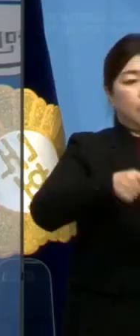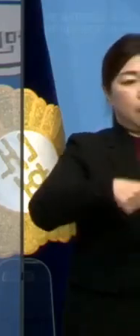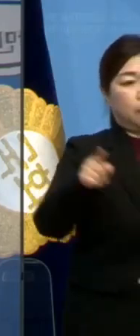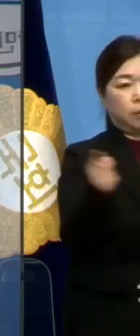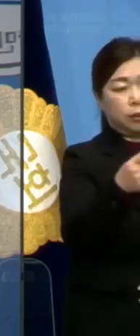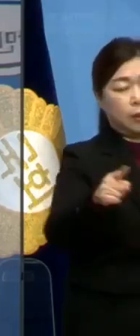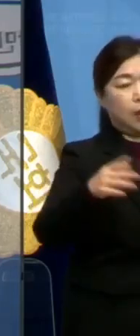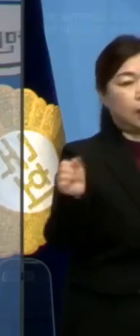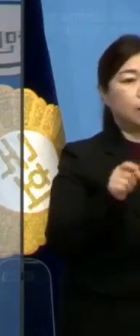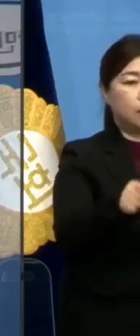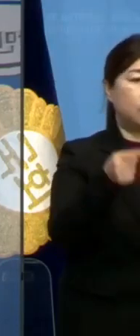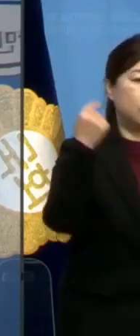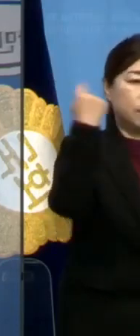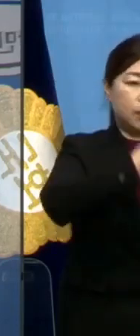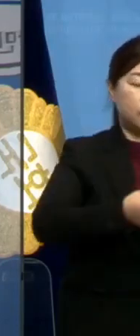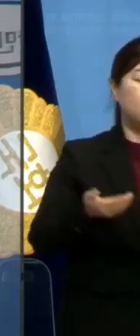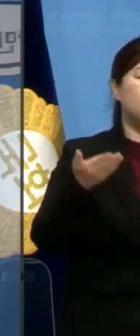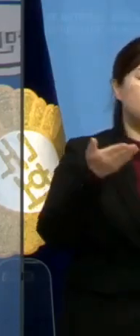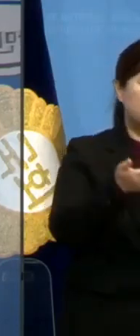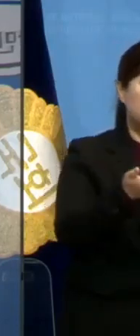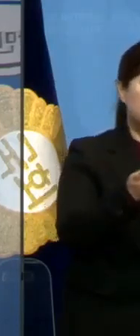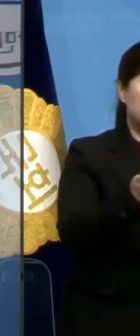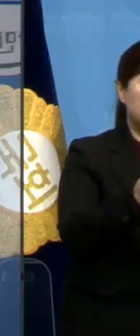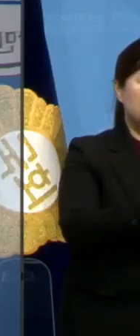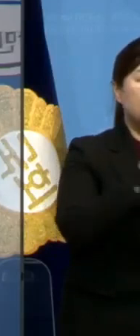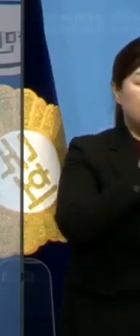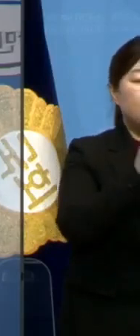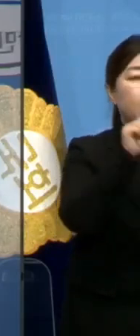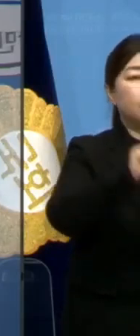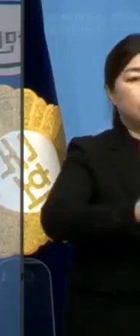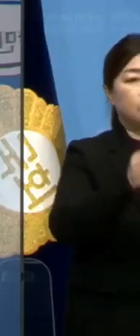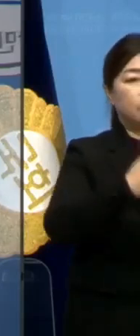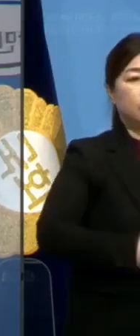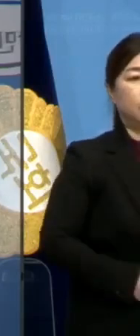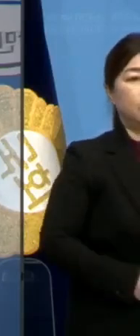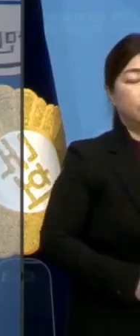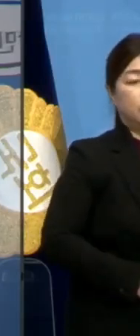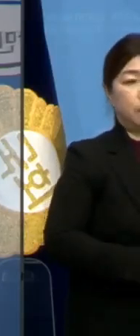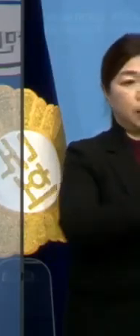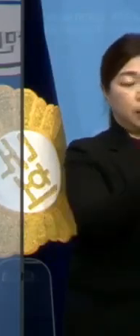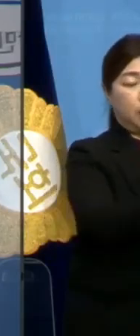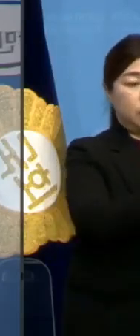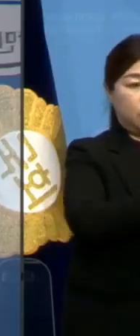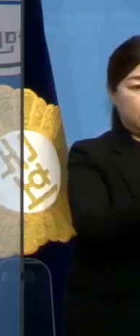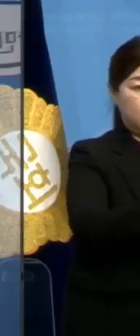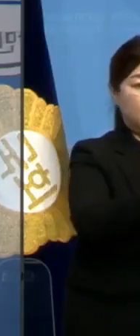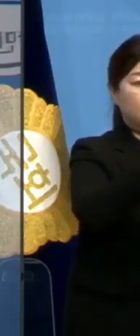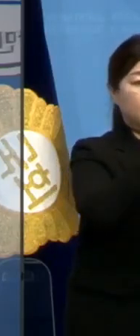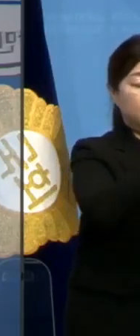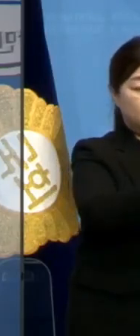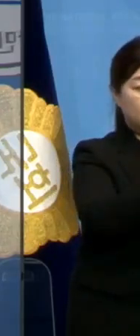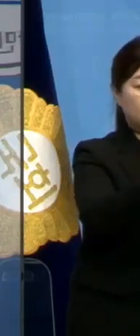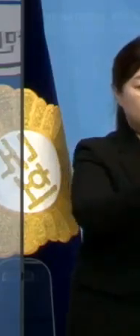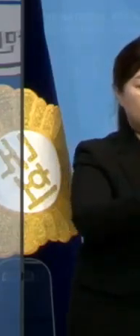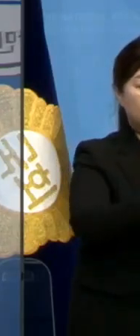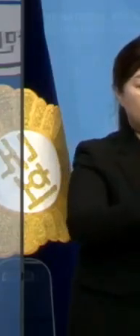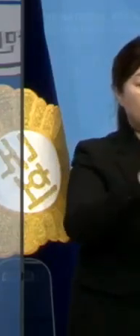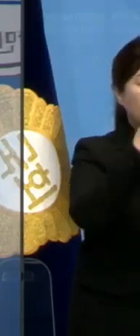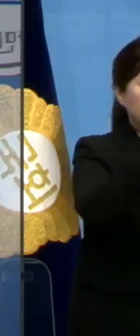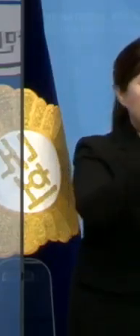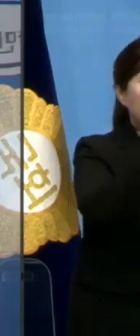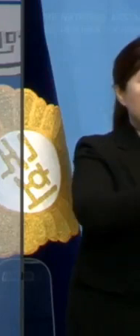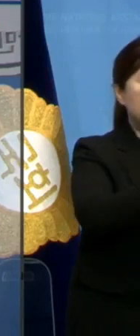상대를 찌르는 어리석은 자에 행위입니다 제 1 야당의 정치 잡혀가 어디인지 엇갈리는 분들이